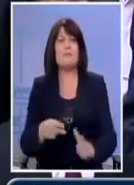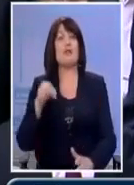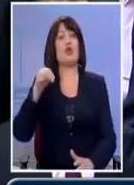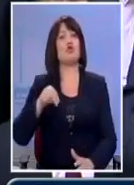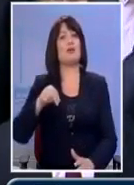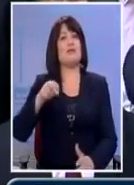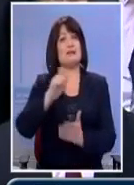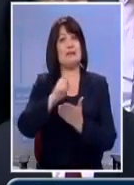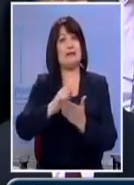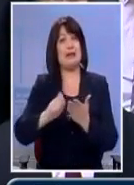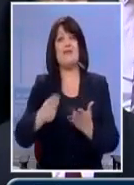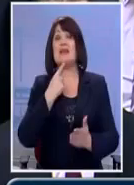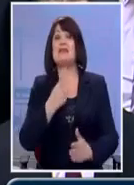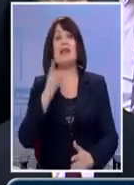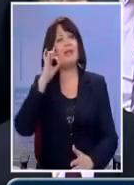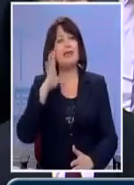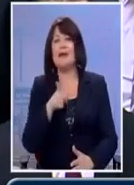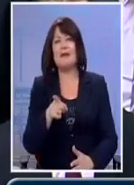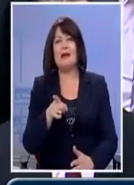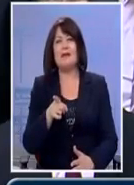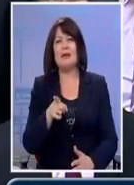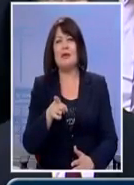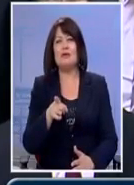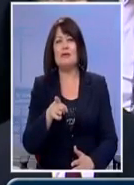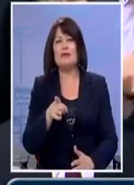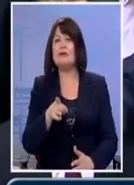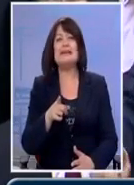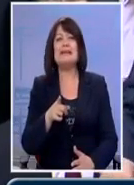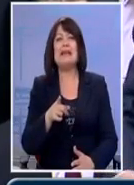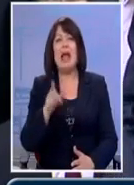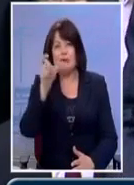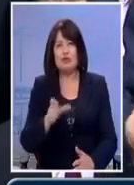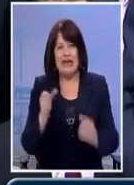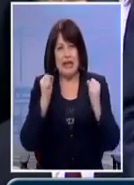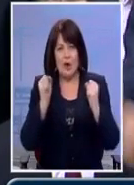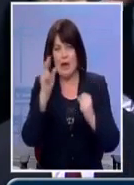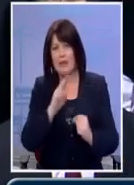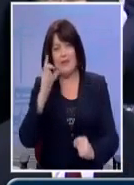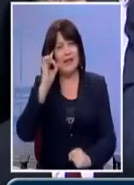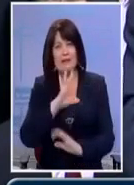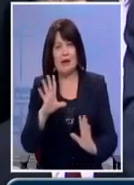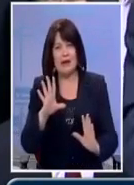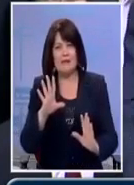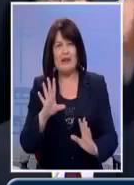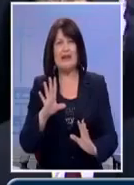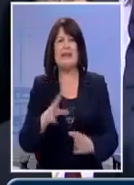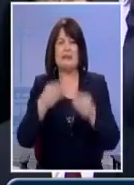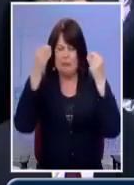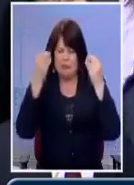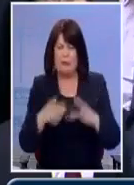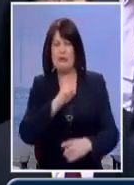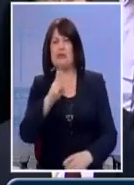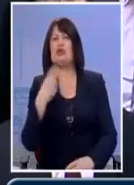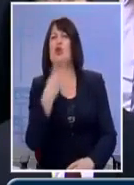Ντοστογεύσκη, αυτό που δεν αντελήφθη ο Ρασκόλνικοφ ήταν ότι όσο πιο άθλια είναι η